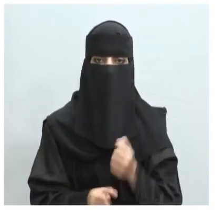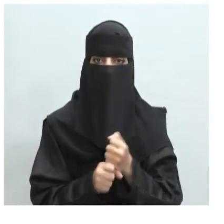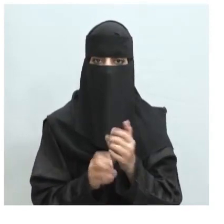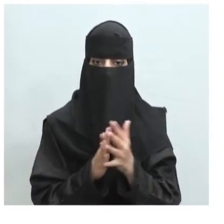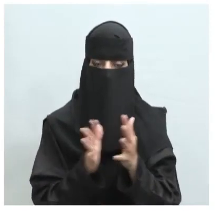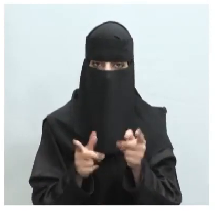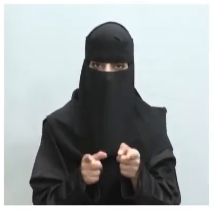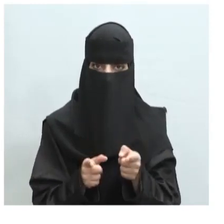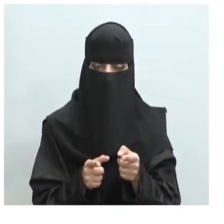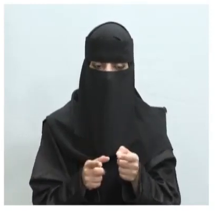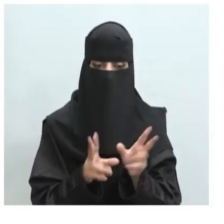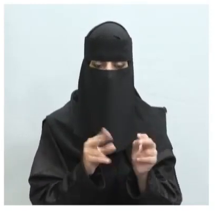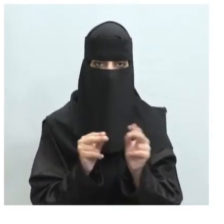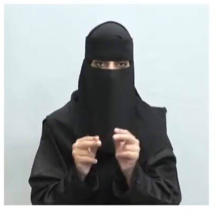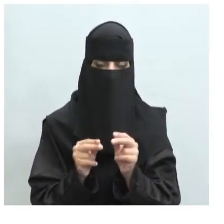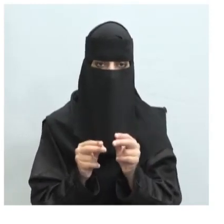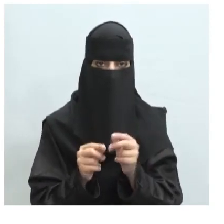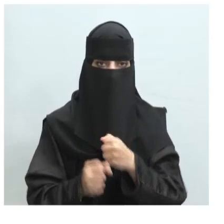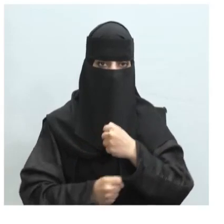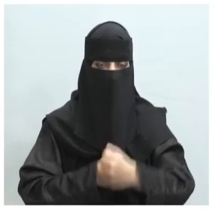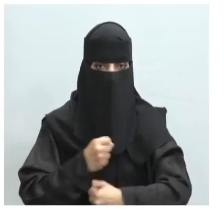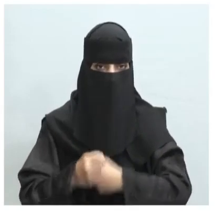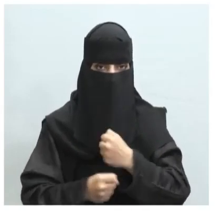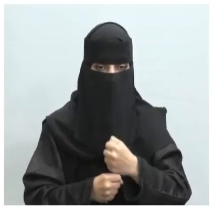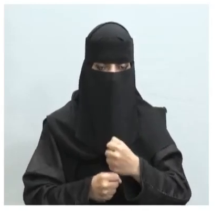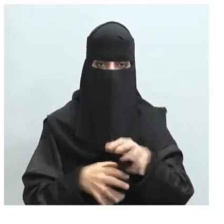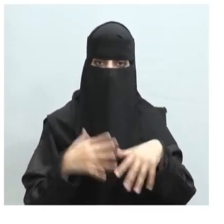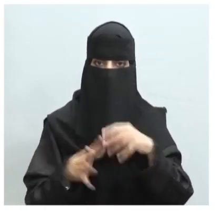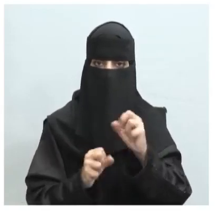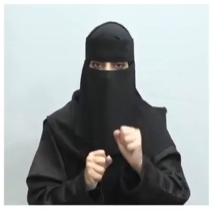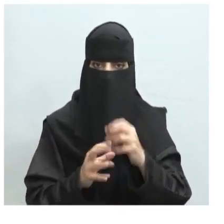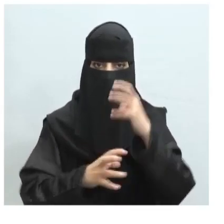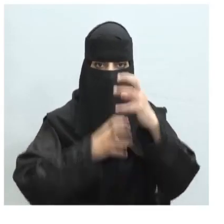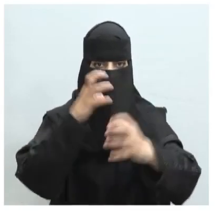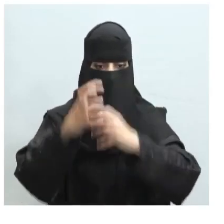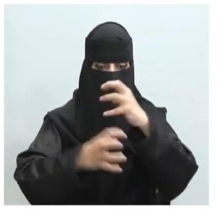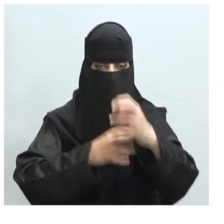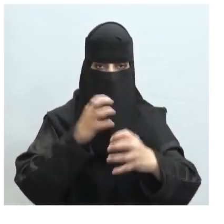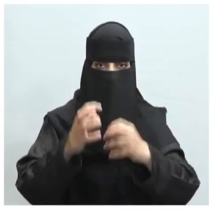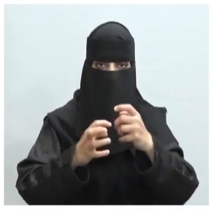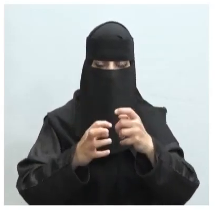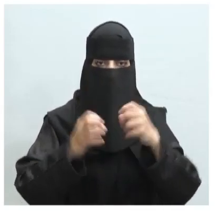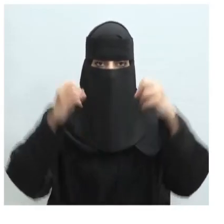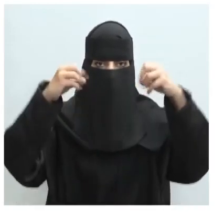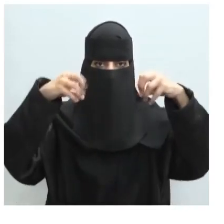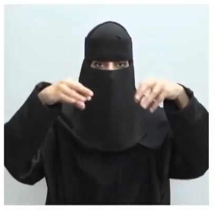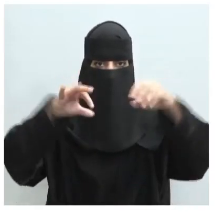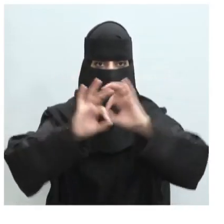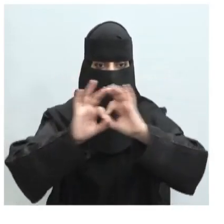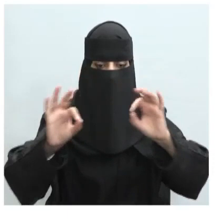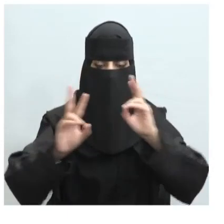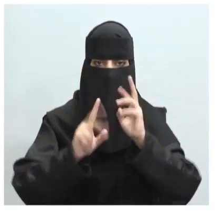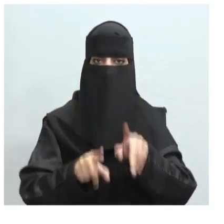استخدامات كثيره كحركه هذه اللعبه وكذلك اضاءه اللمبات الموجوده فيها